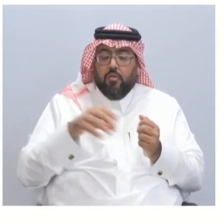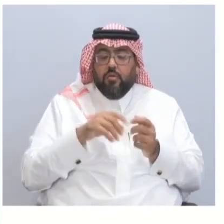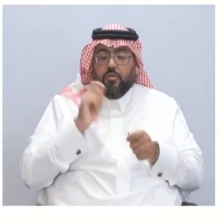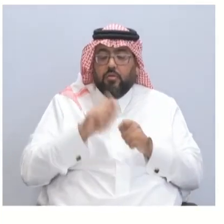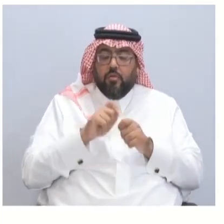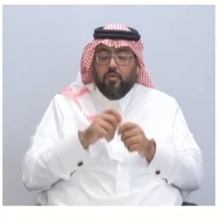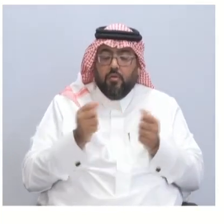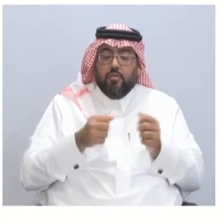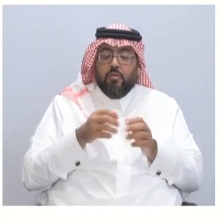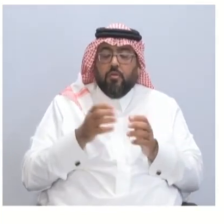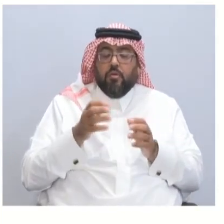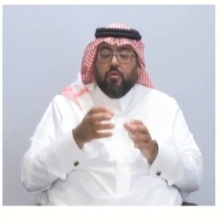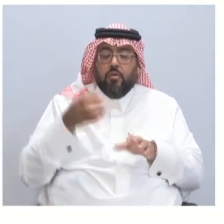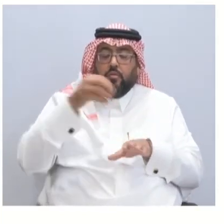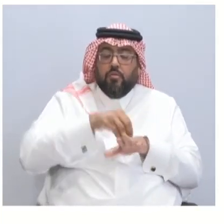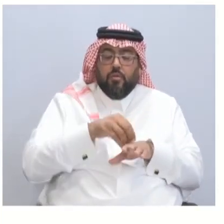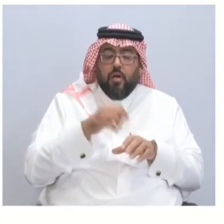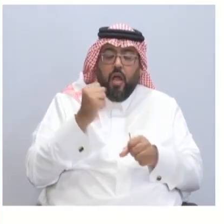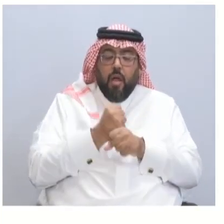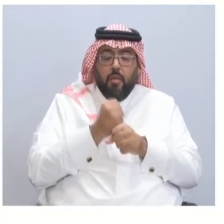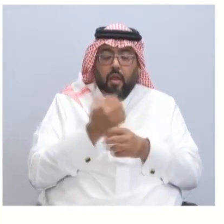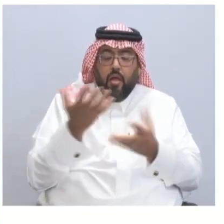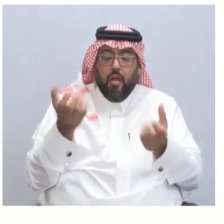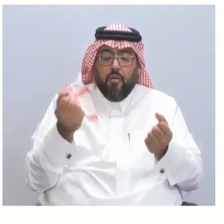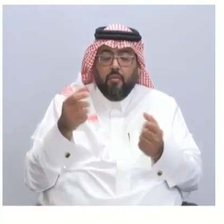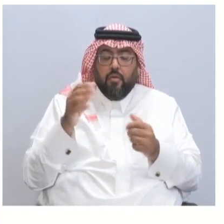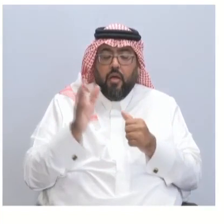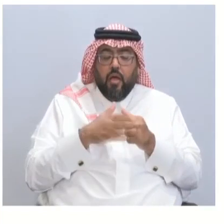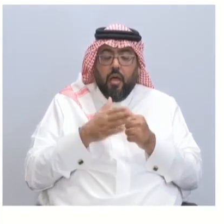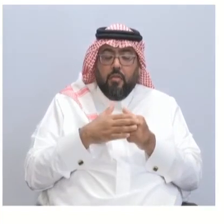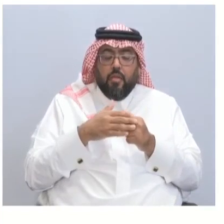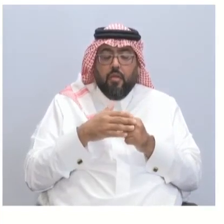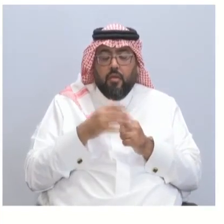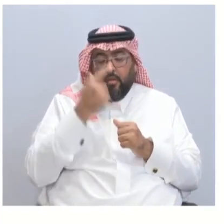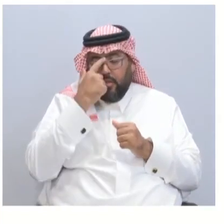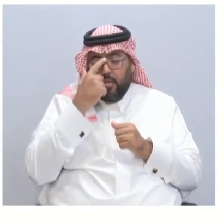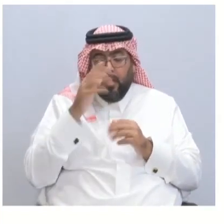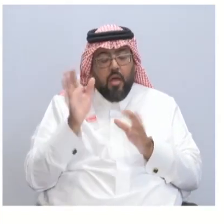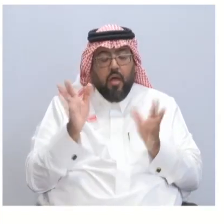سبعه توافر الايدي العامله المدربه